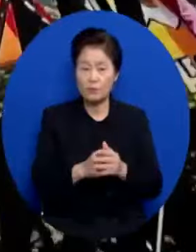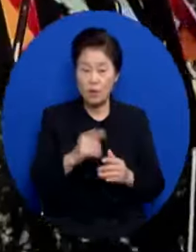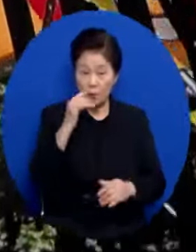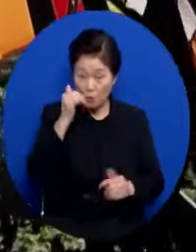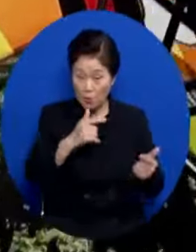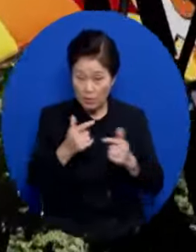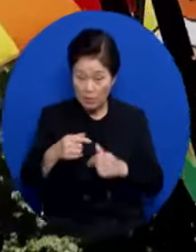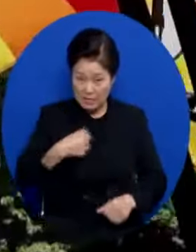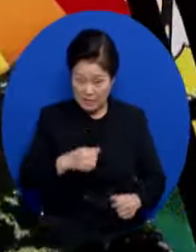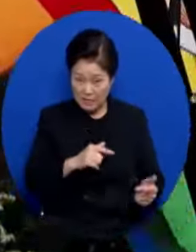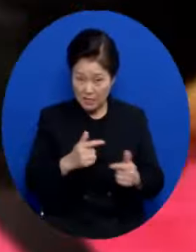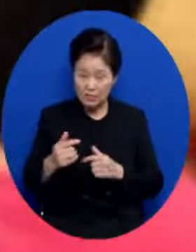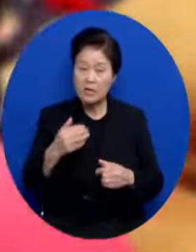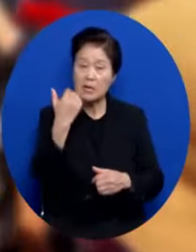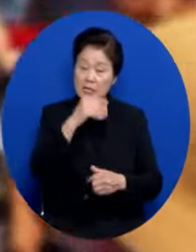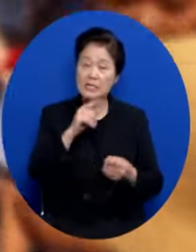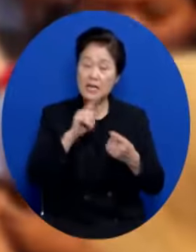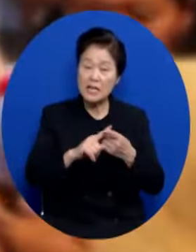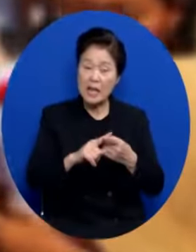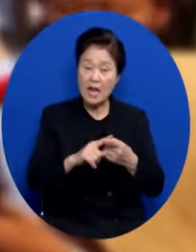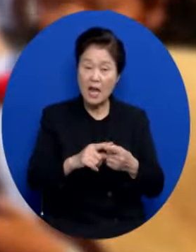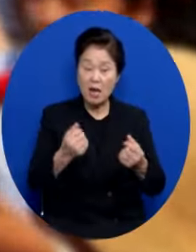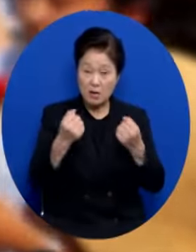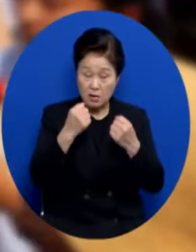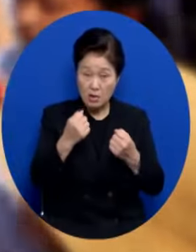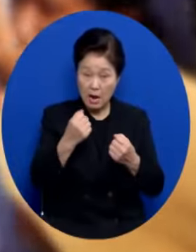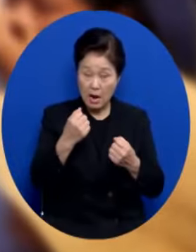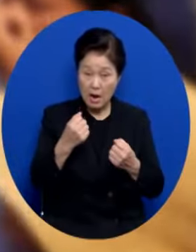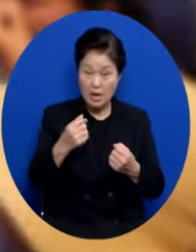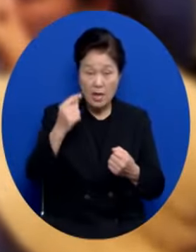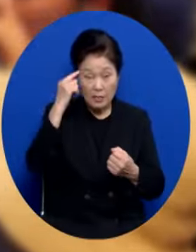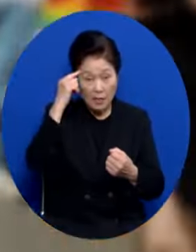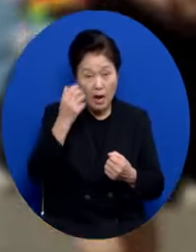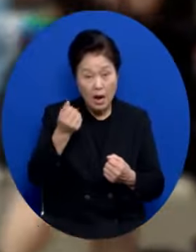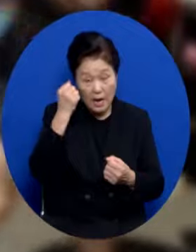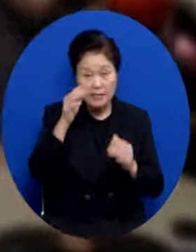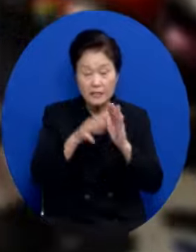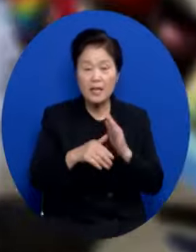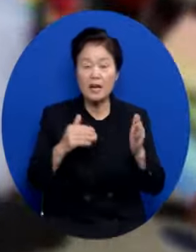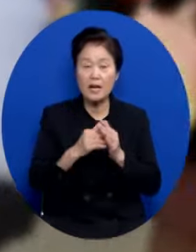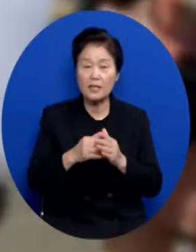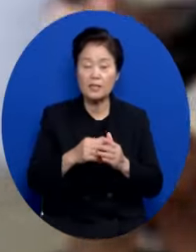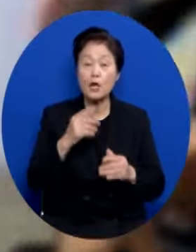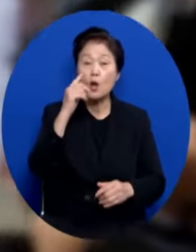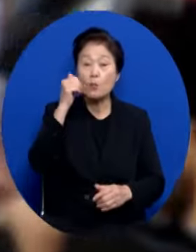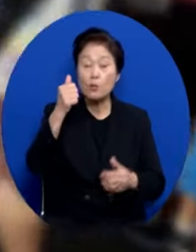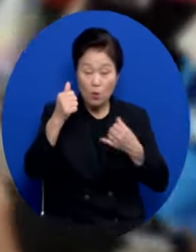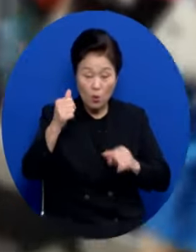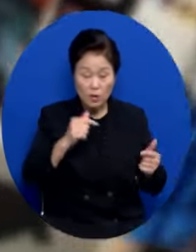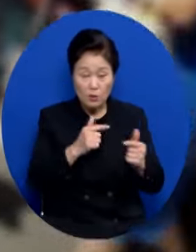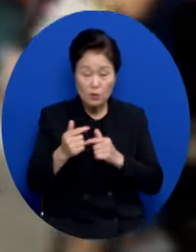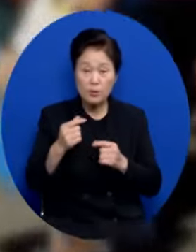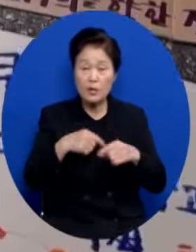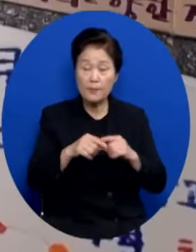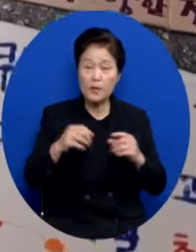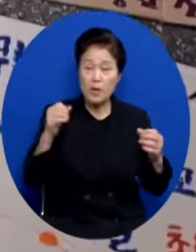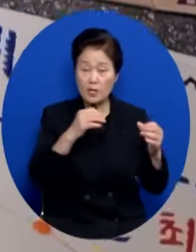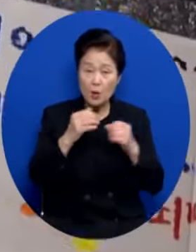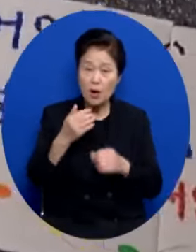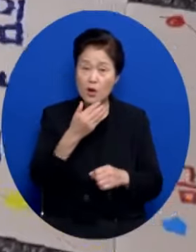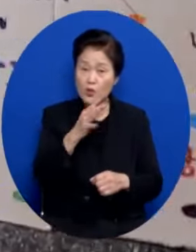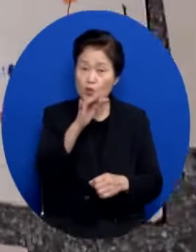자녀들이 성에 대한 건강한 가치관을 형성할 수 있도록 부모와 자녀가 함께 대화할 수 있는 성교육의 필요성과